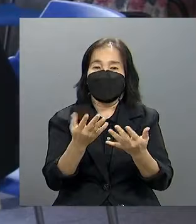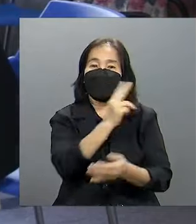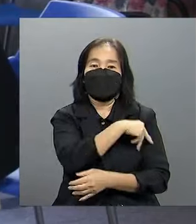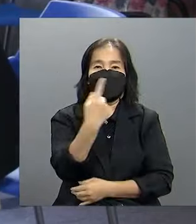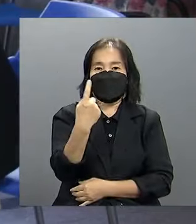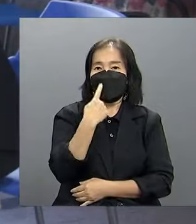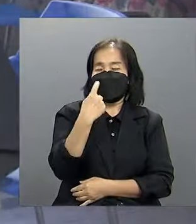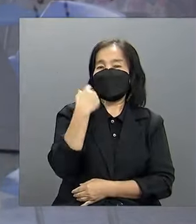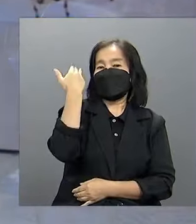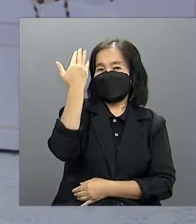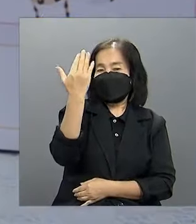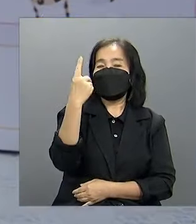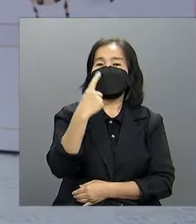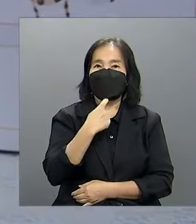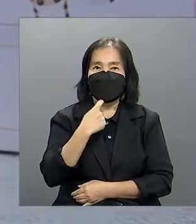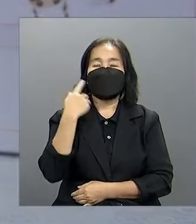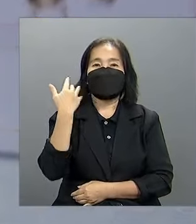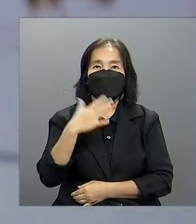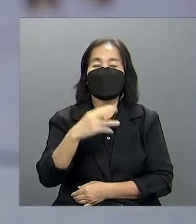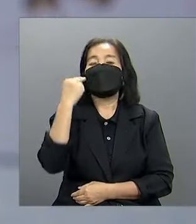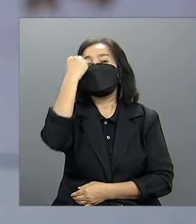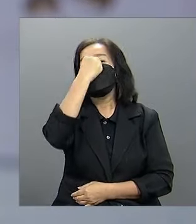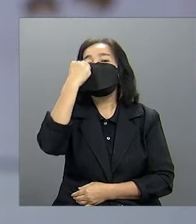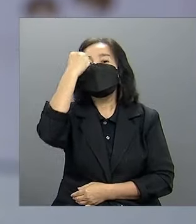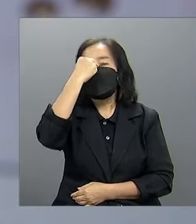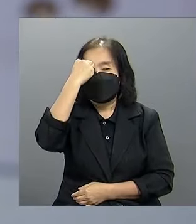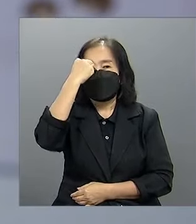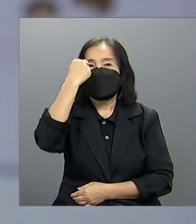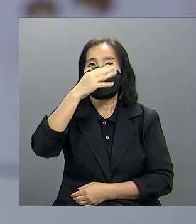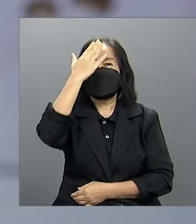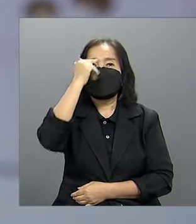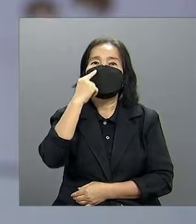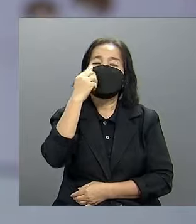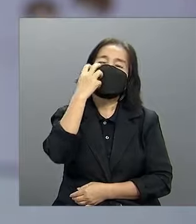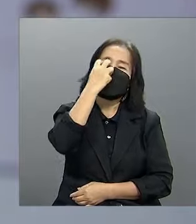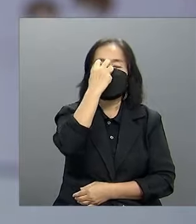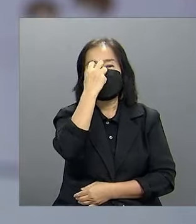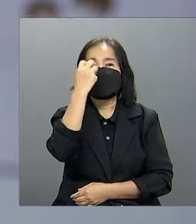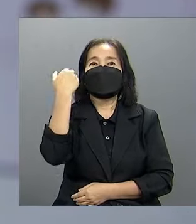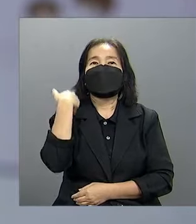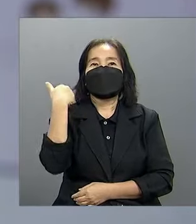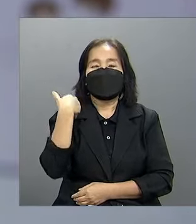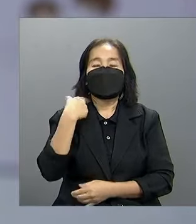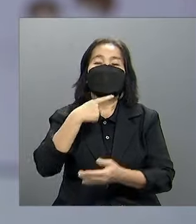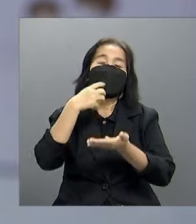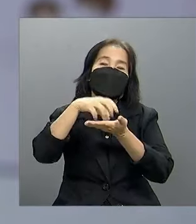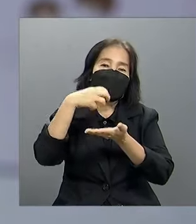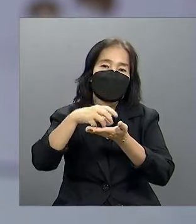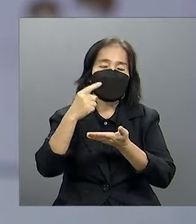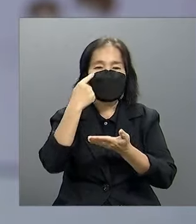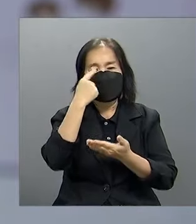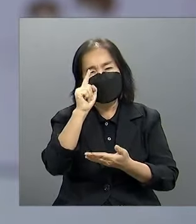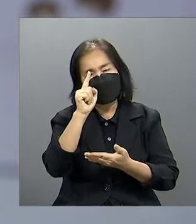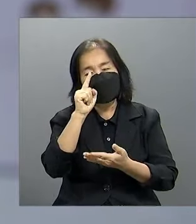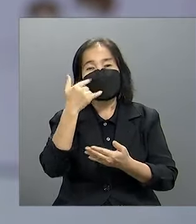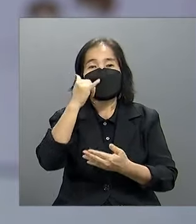อก็จะตรวจร่างกายเพราะว่าเวลาที่อาการใดอาการหนึ่งเนี่ยค่ะอย่างเมื่อกี้ที่อธิบายให้ฟังว่าอาการอย่างใดอย่างหนึ่งเนี่ยบางทีอาจจะไม่ได้เป็นจ